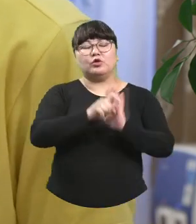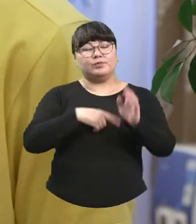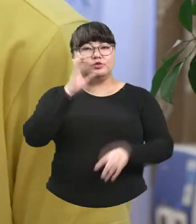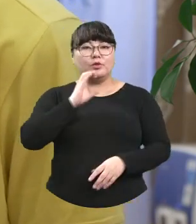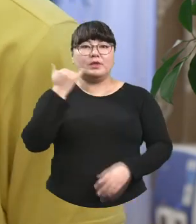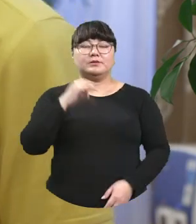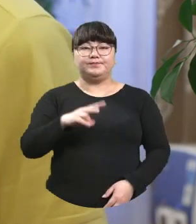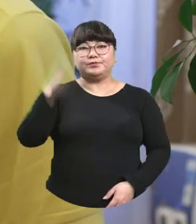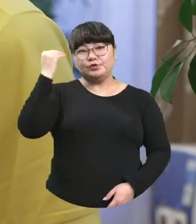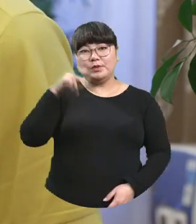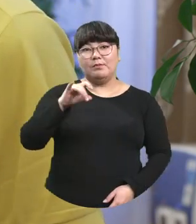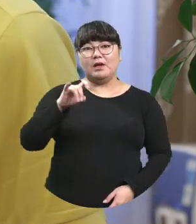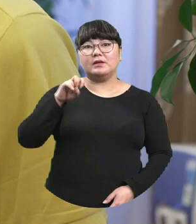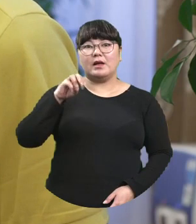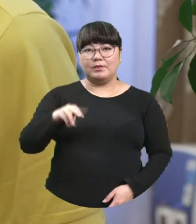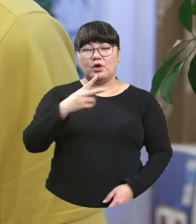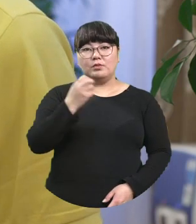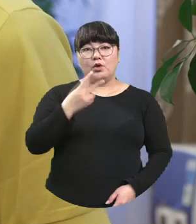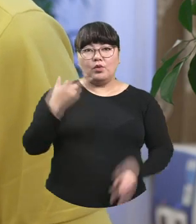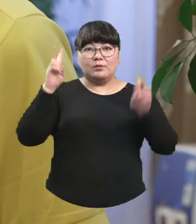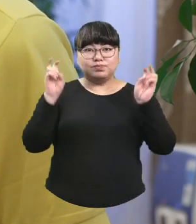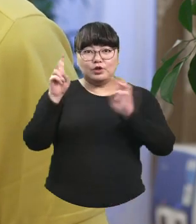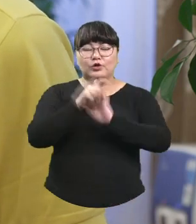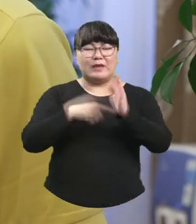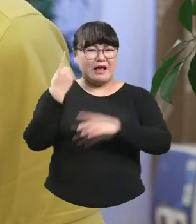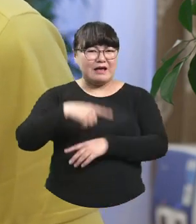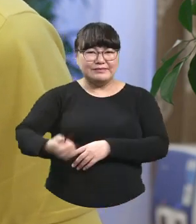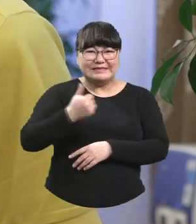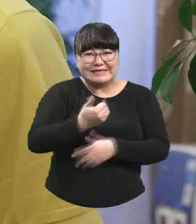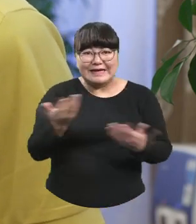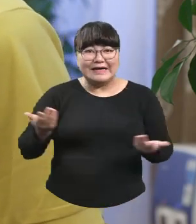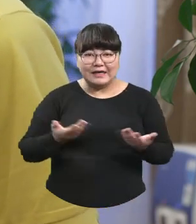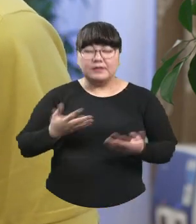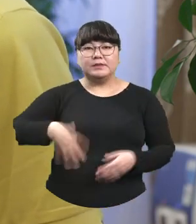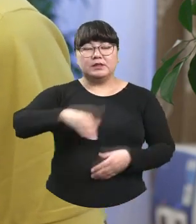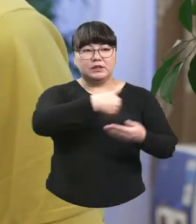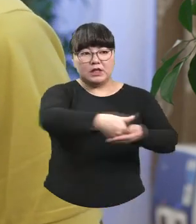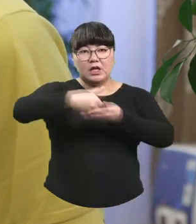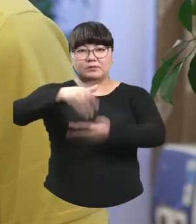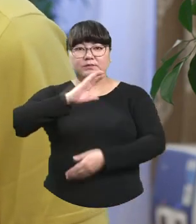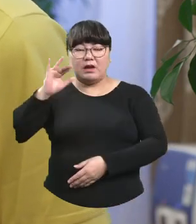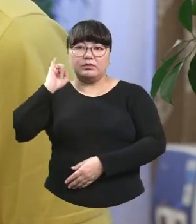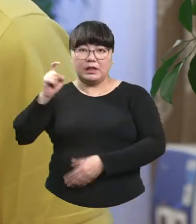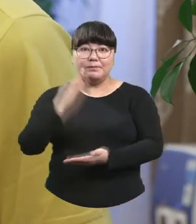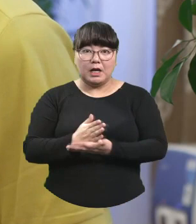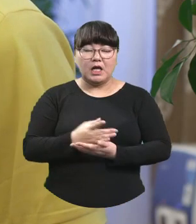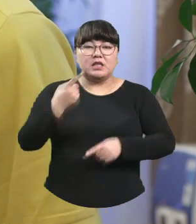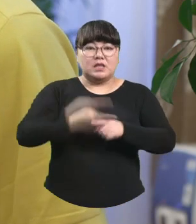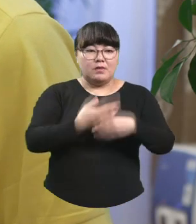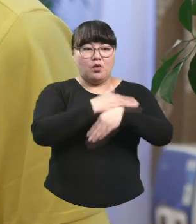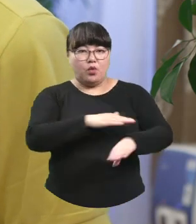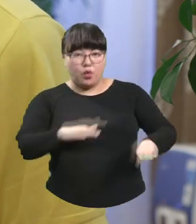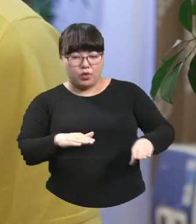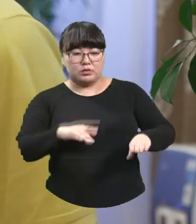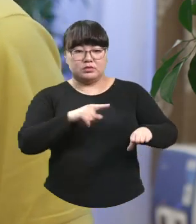хөтөлбөрийг сонирхож байсан. Өсвөрийн парламент 2023 энэ хөтөлбөрийн маань хамгийн том давуу тал хэм бол бид нарыг дэмжигч байгуулах маш ихтэй. Тэгээд дээрэс нь